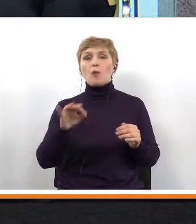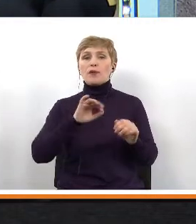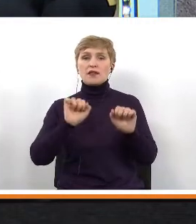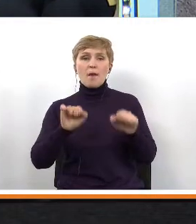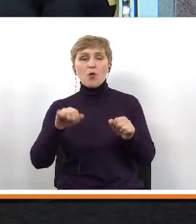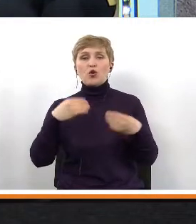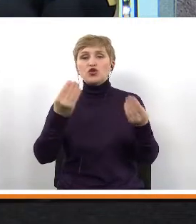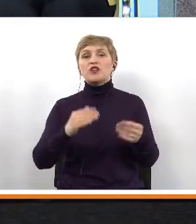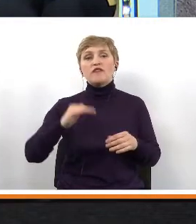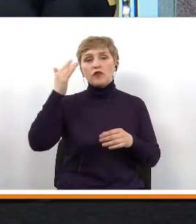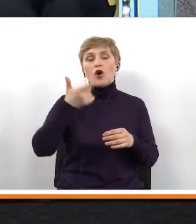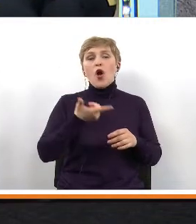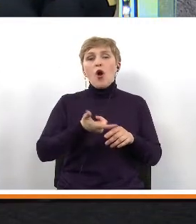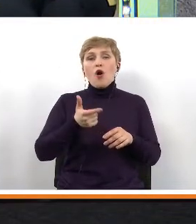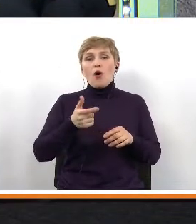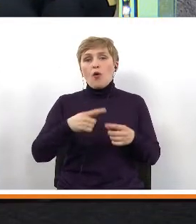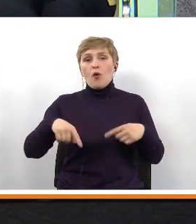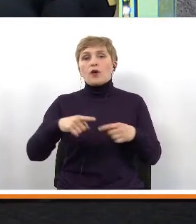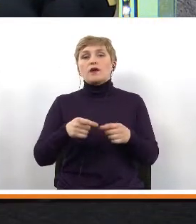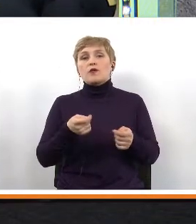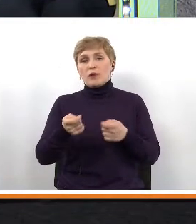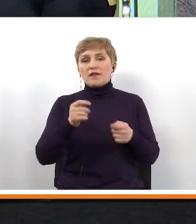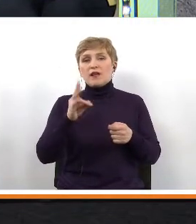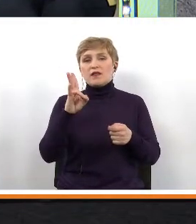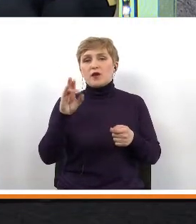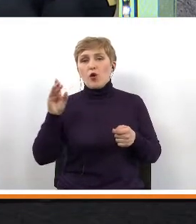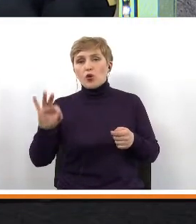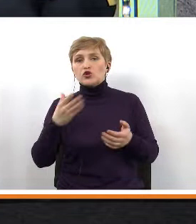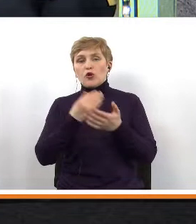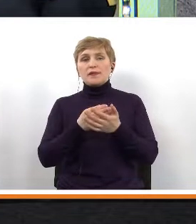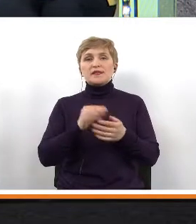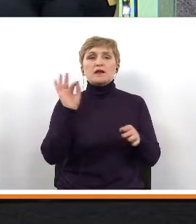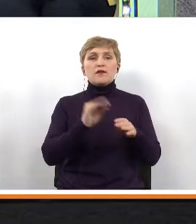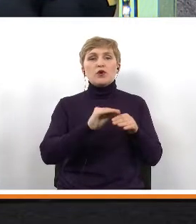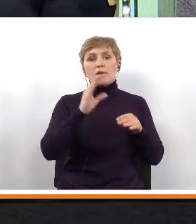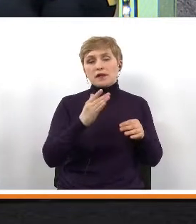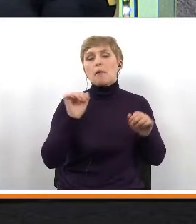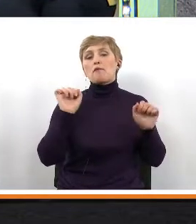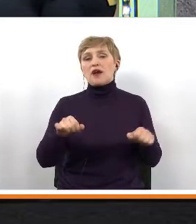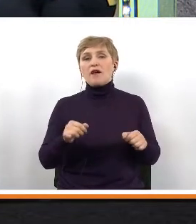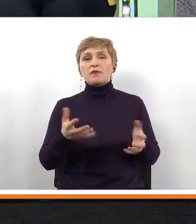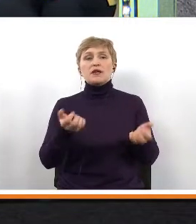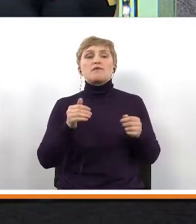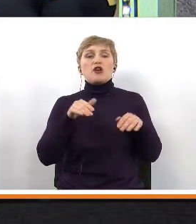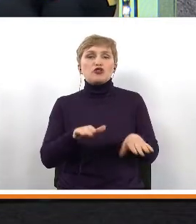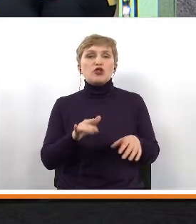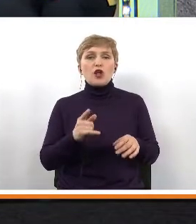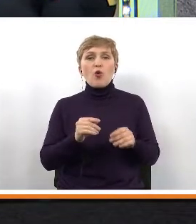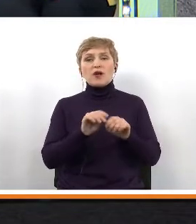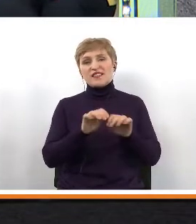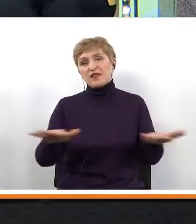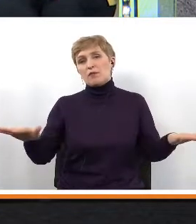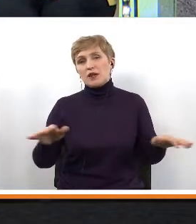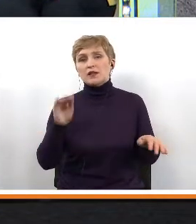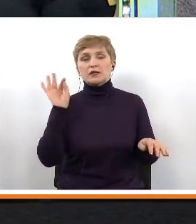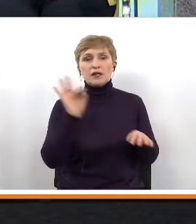орган управления НКО, собственника целевого капитала, правом принимать решение о расформировании целевого капитала, если такие